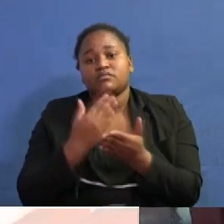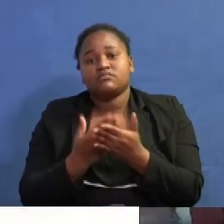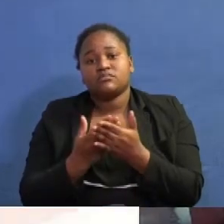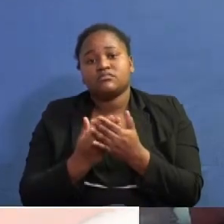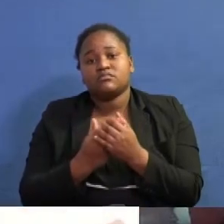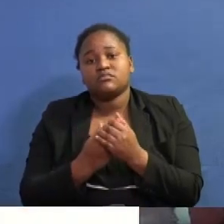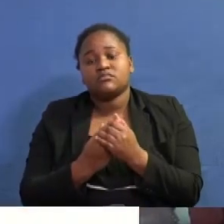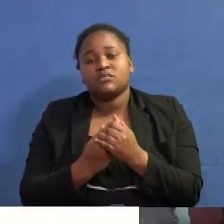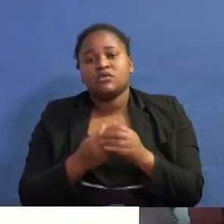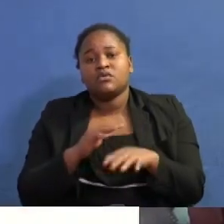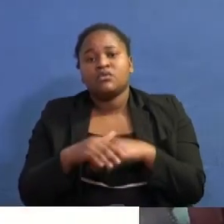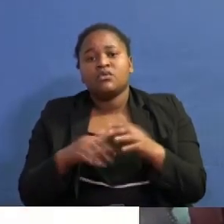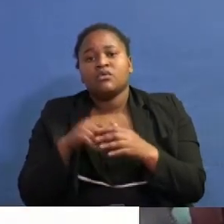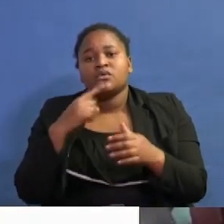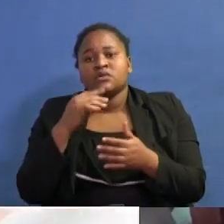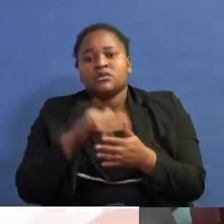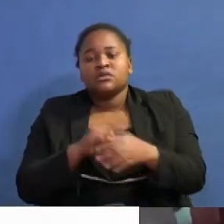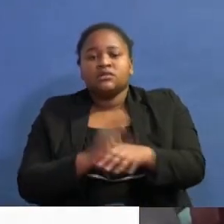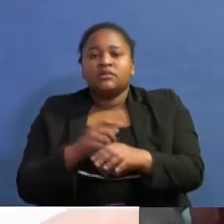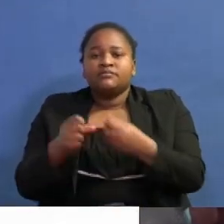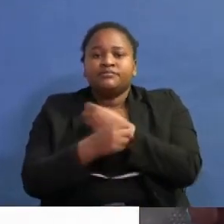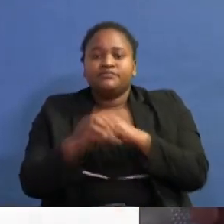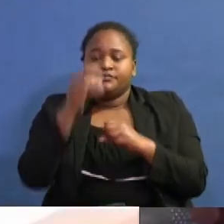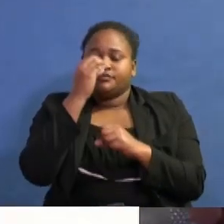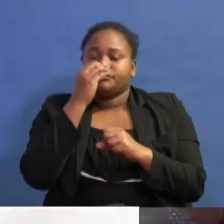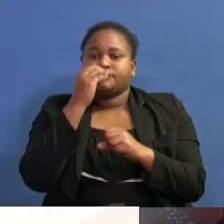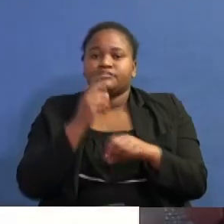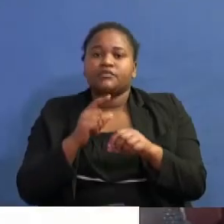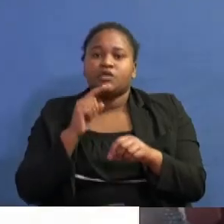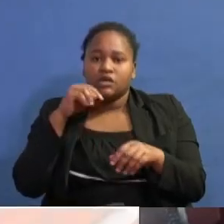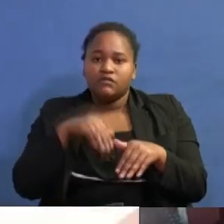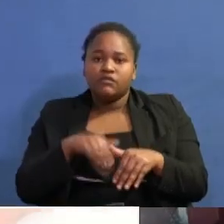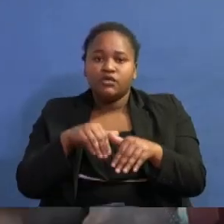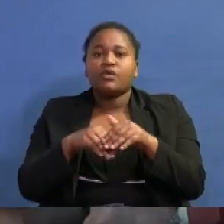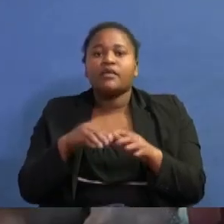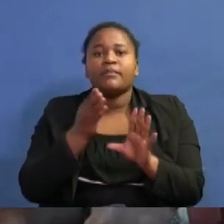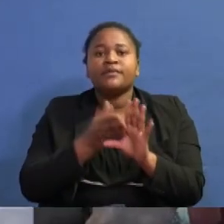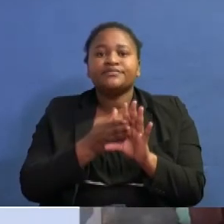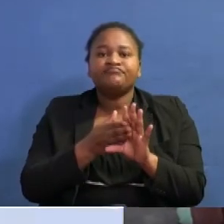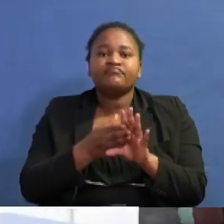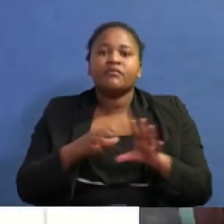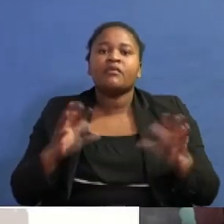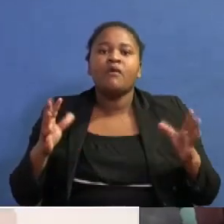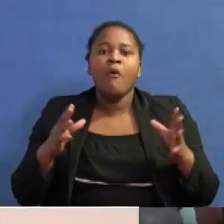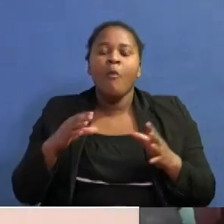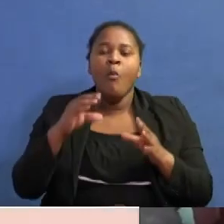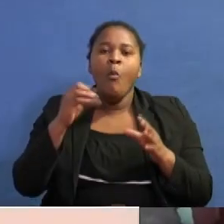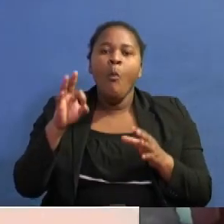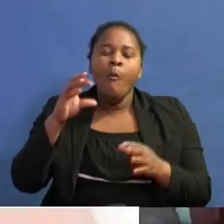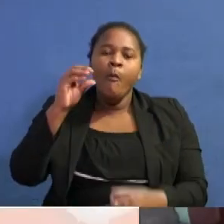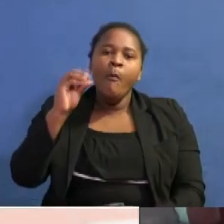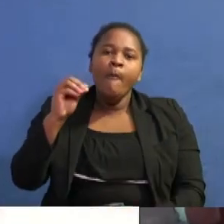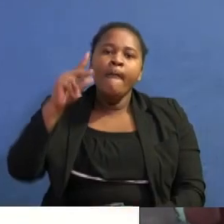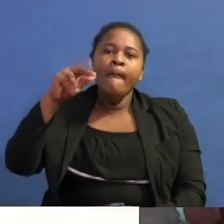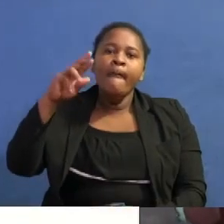tumeshukuru kwa yote haya. Yalitokea wakati Rais William Ruto alikuwa akiwajia kuhudhuria sherehe ya shukrani ya mheshimiwa